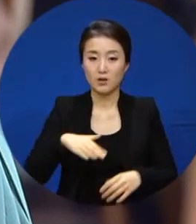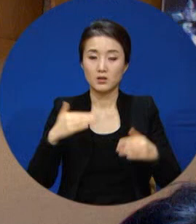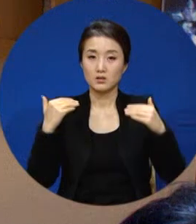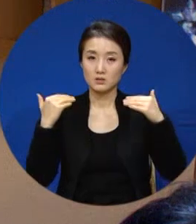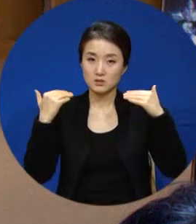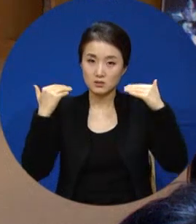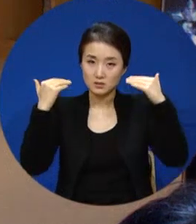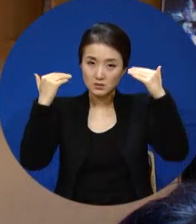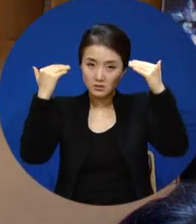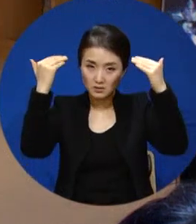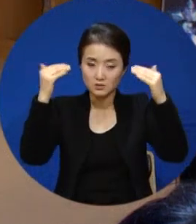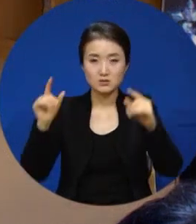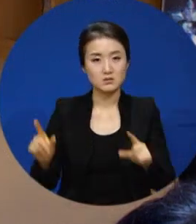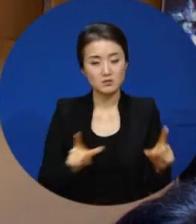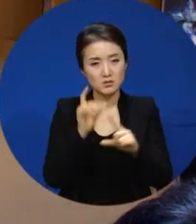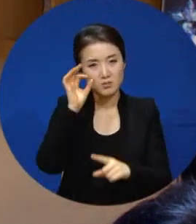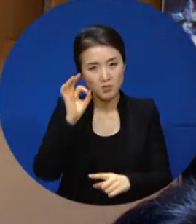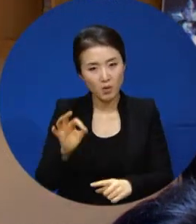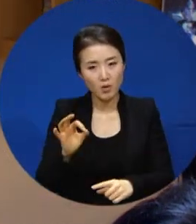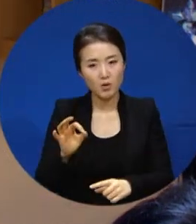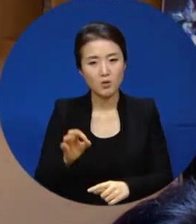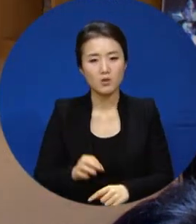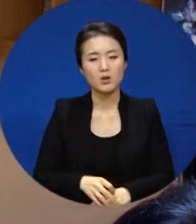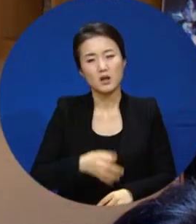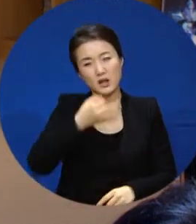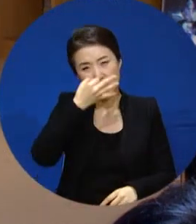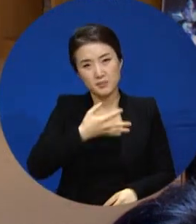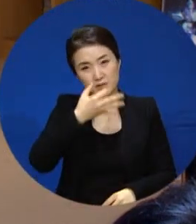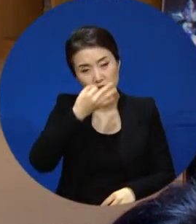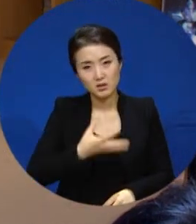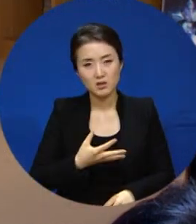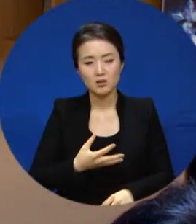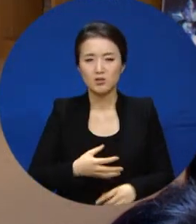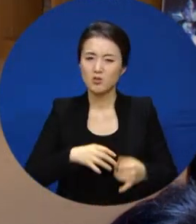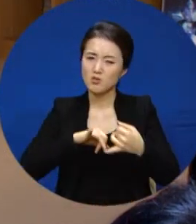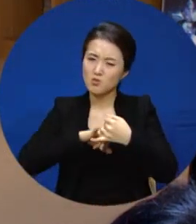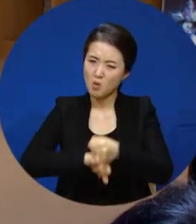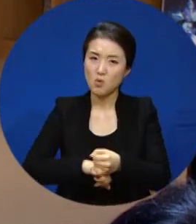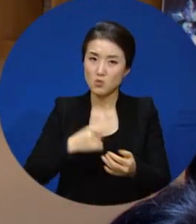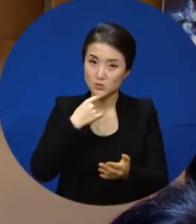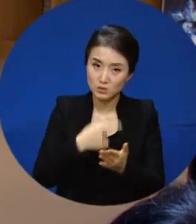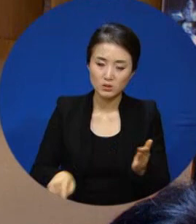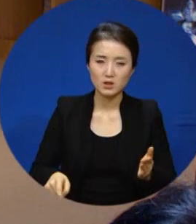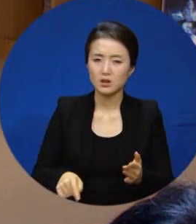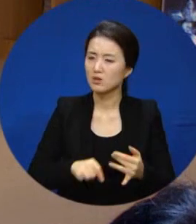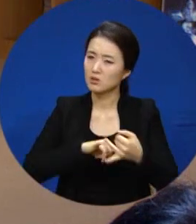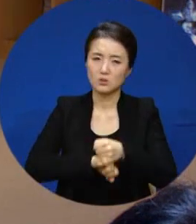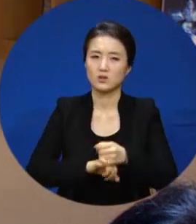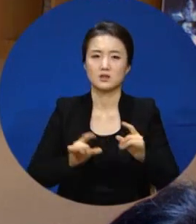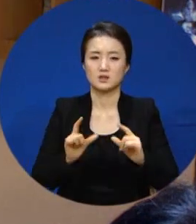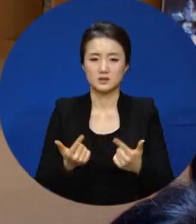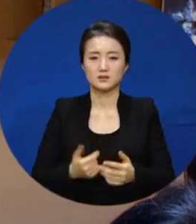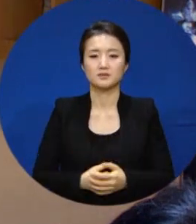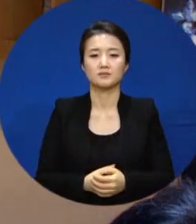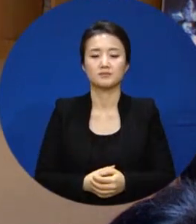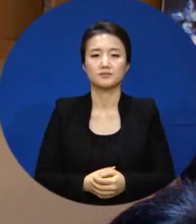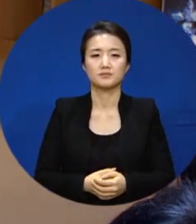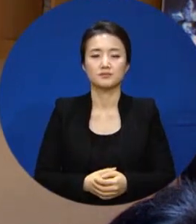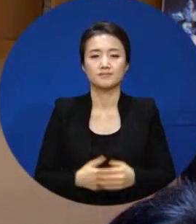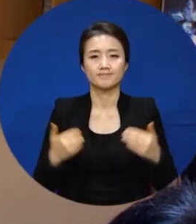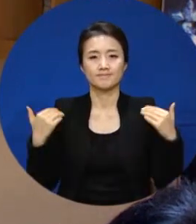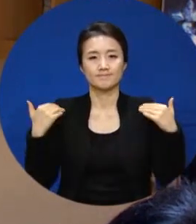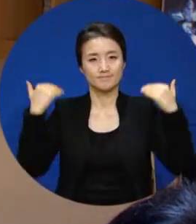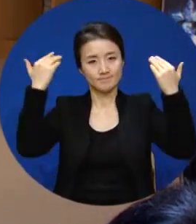이런 우여곡절이 꼭 여러분한테 나쁘게만 영향을 미쳤어요 아니에요 커다란 성장을 하려면